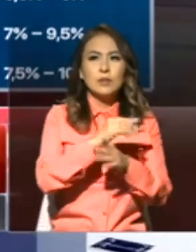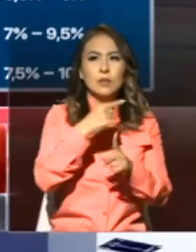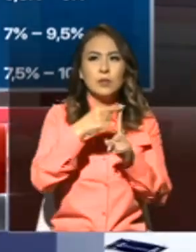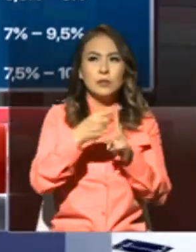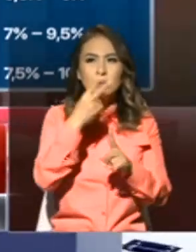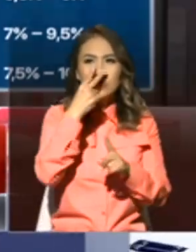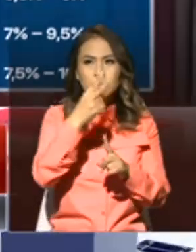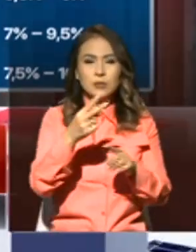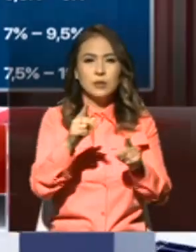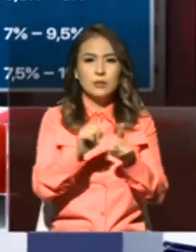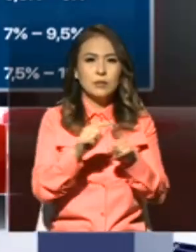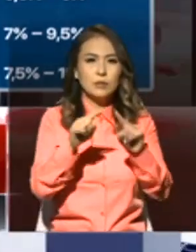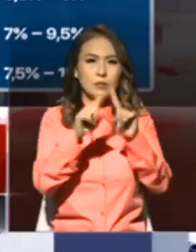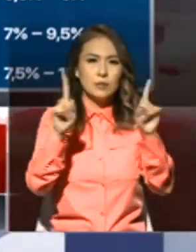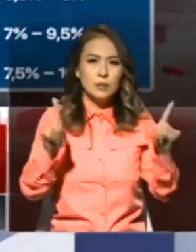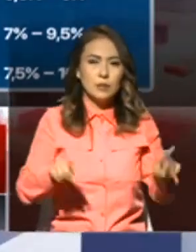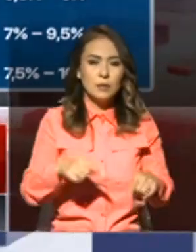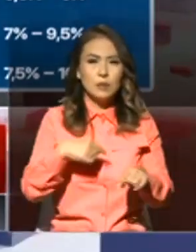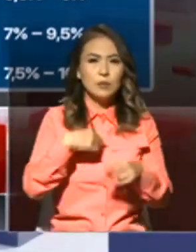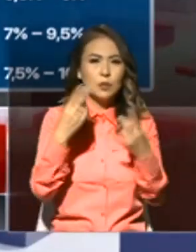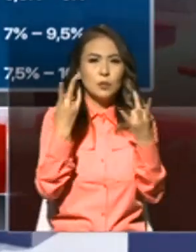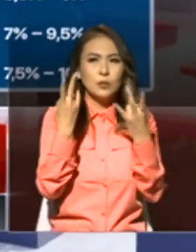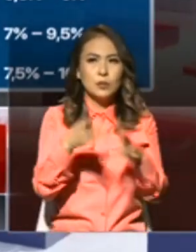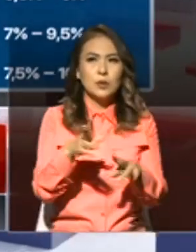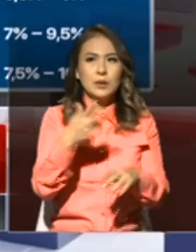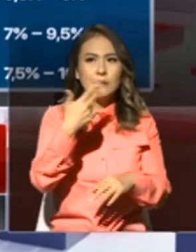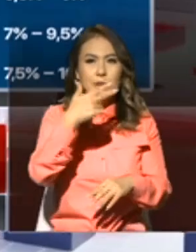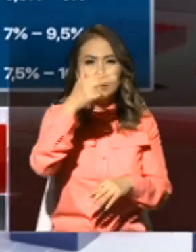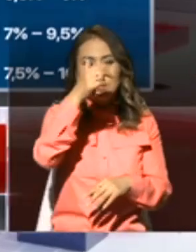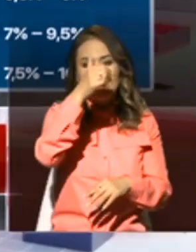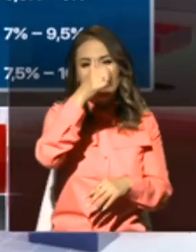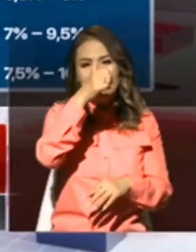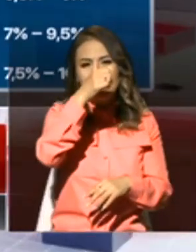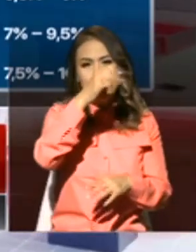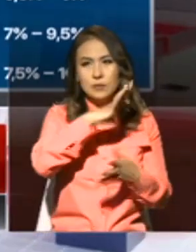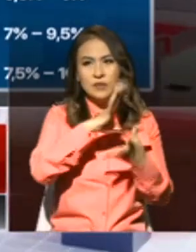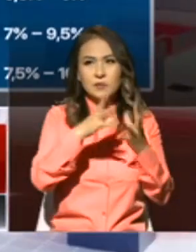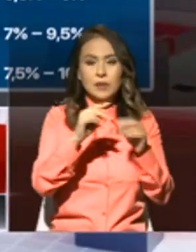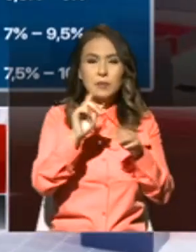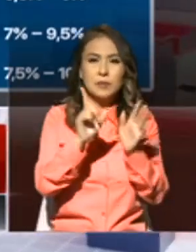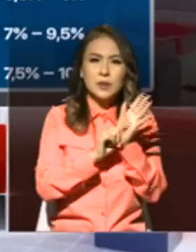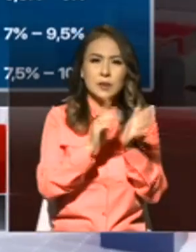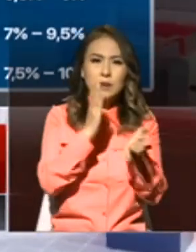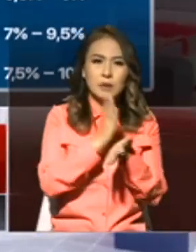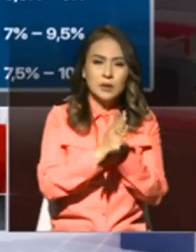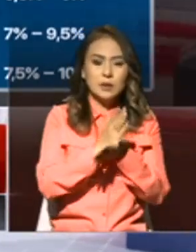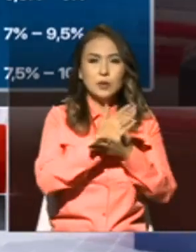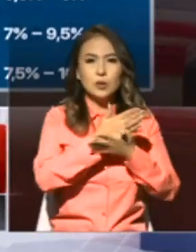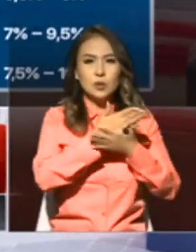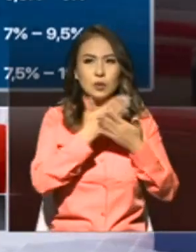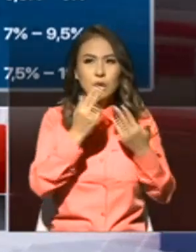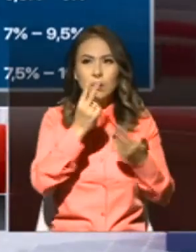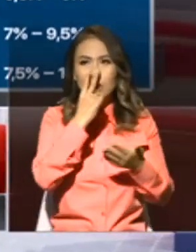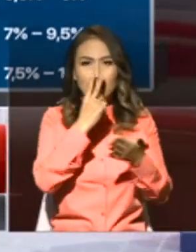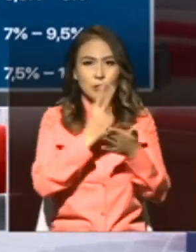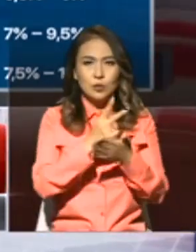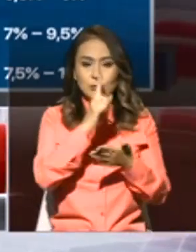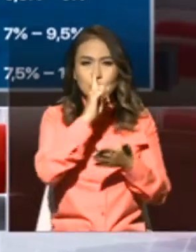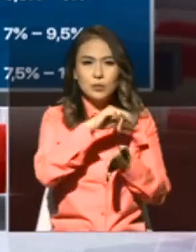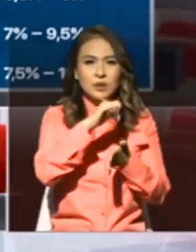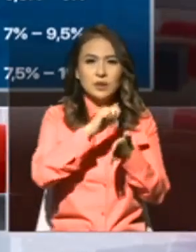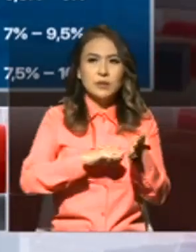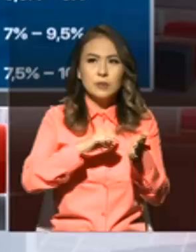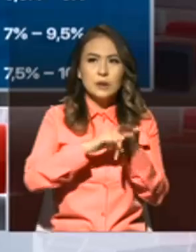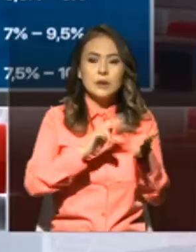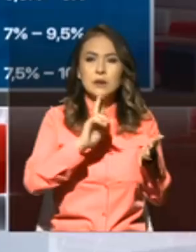біз растауды сұрамаймыз. 3 жыл 50% жинаған адамның сіздің жаңа пенсионыңыз бар ма, сіздің жаңа неден өтесіз оны қарамайды. Себебі 3